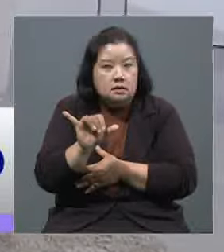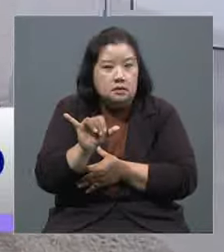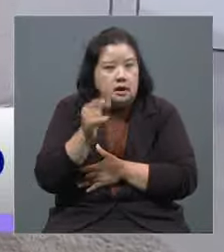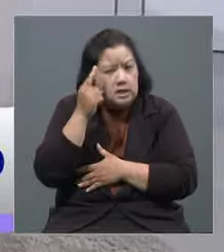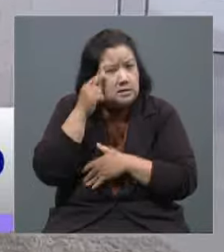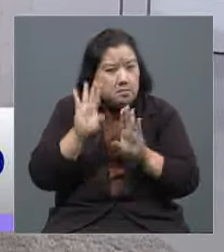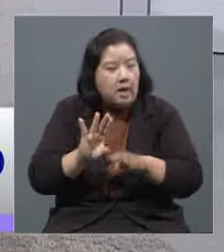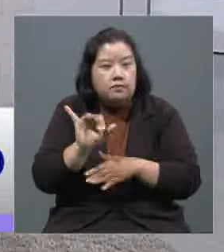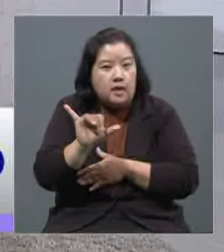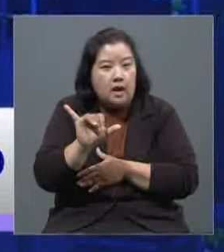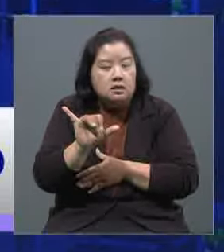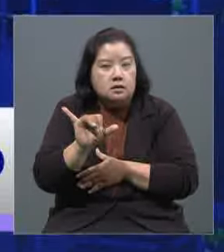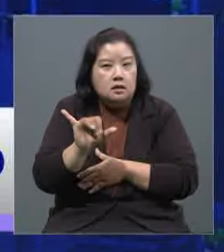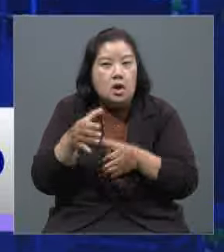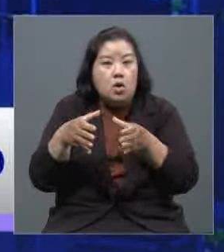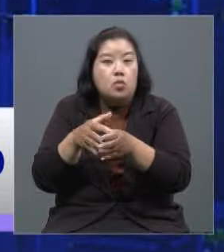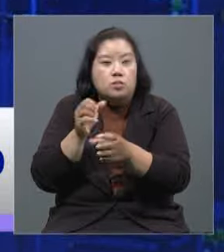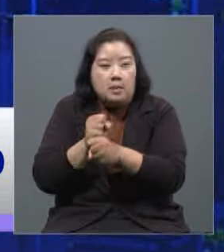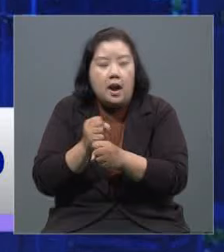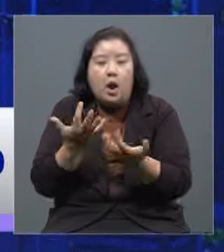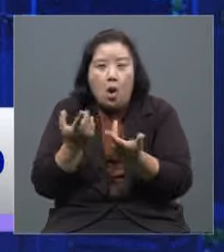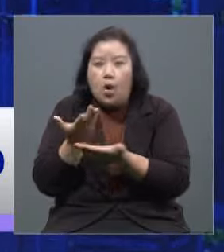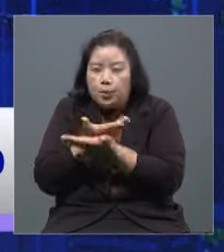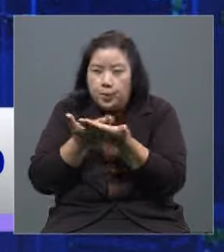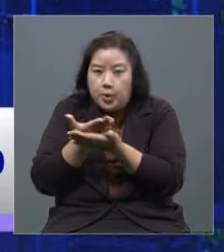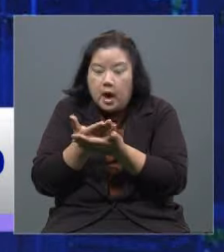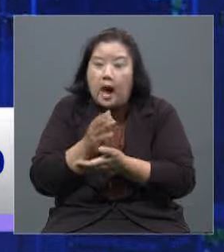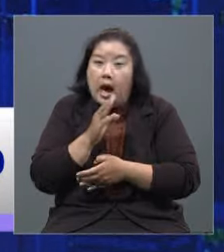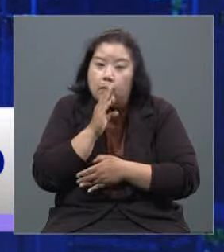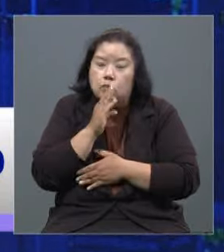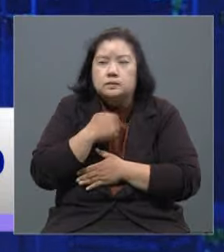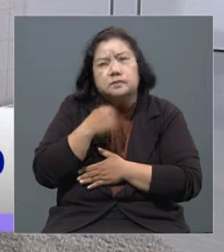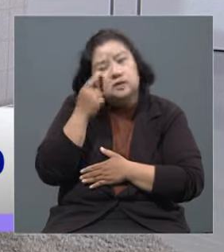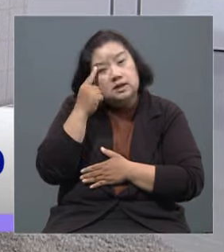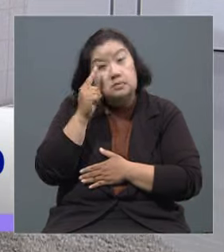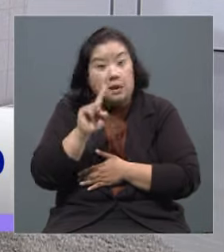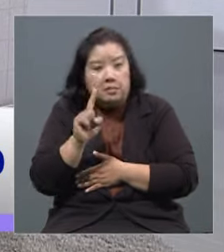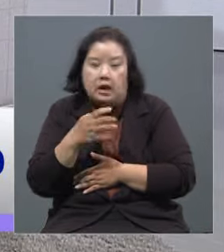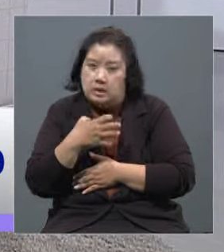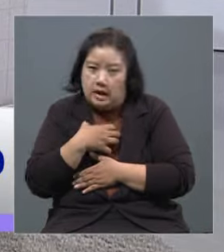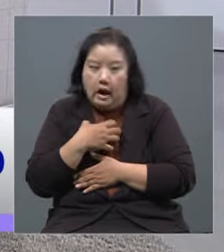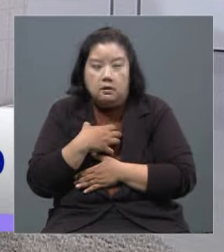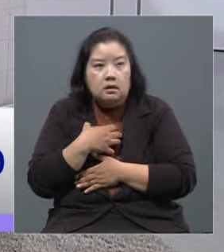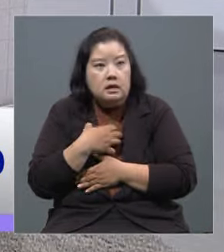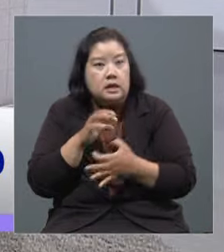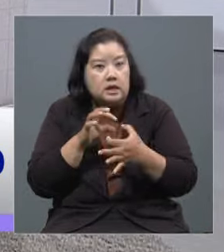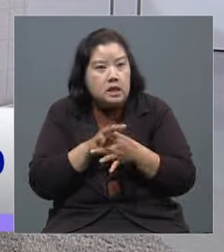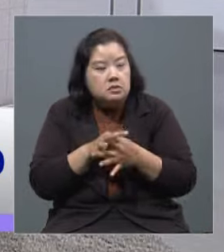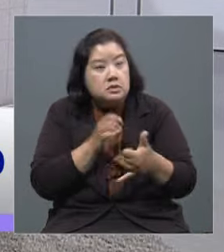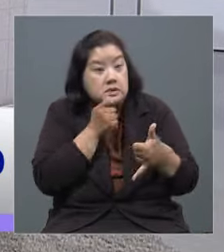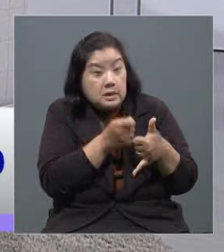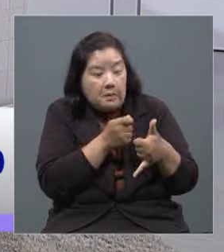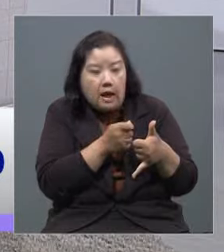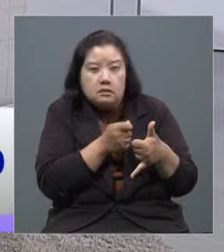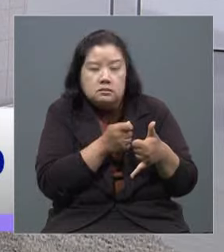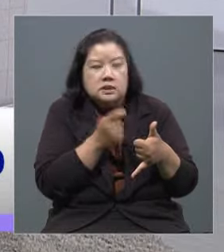รายการทางทีมงานก็กำลังหารือส่วนตัวเนี่ยถ้าถามก็คืออยากให้เป็นรายการที่แตกต่างจากการสัมภาษณ์ทั่วไปแล้วก็เข้าถึงประชาชน